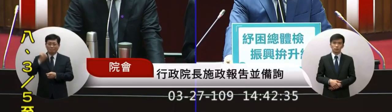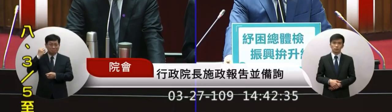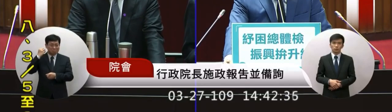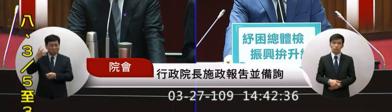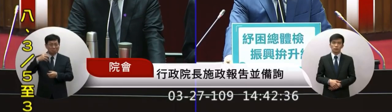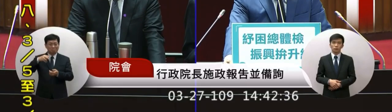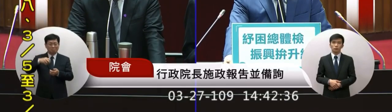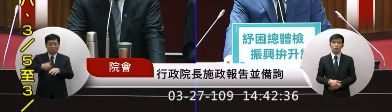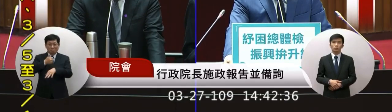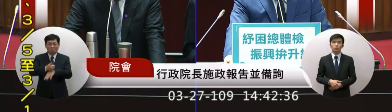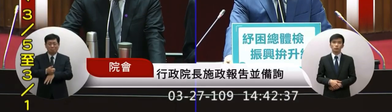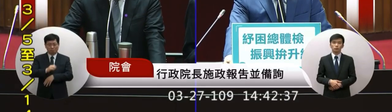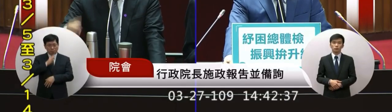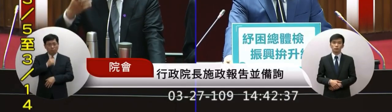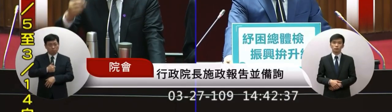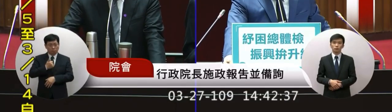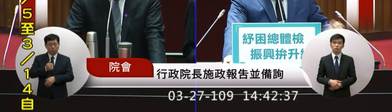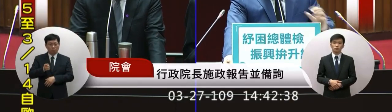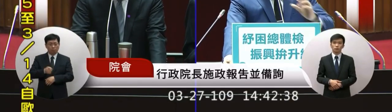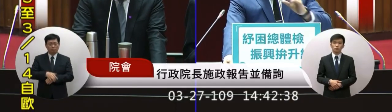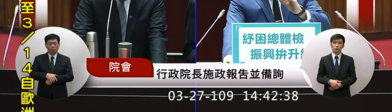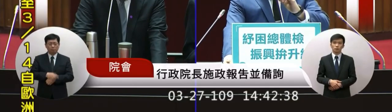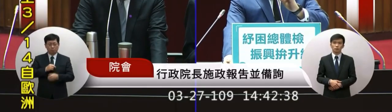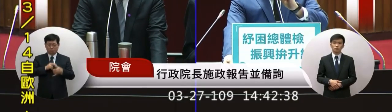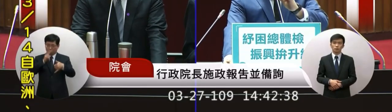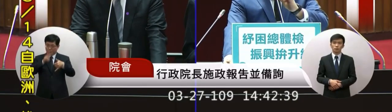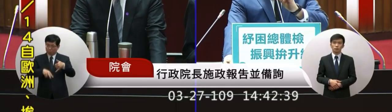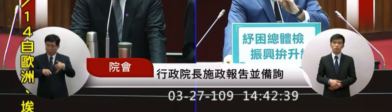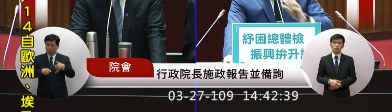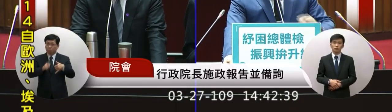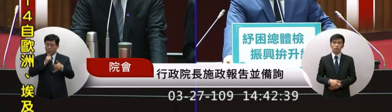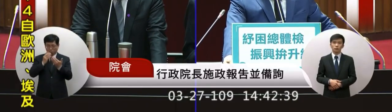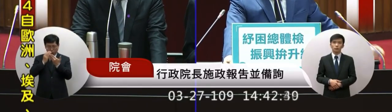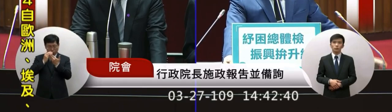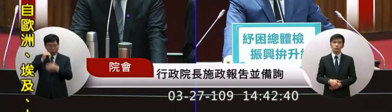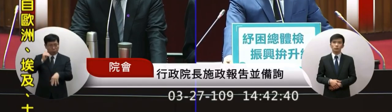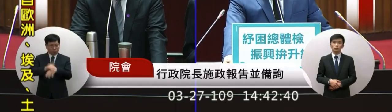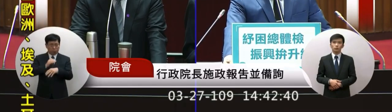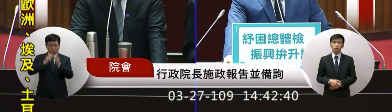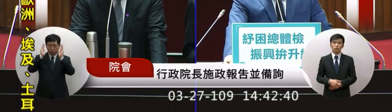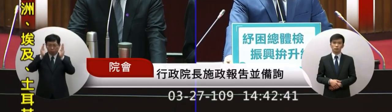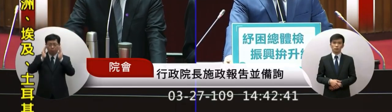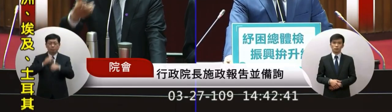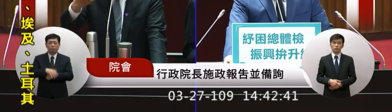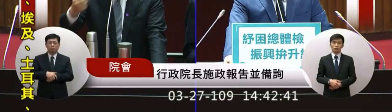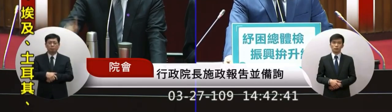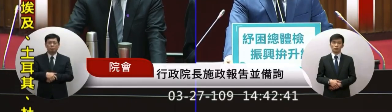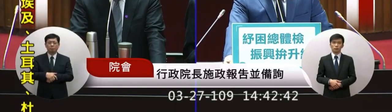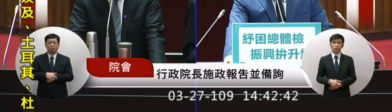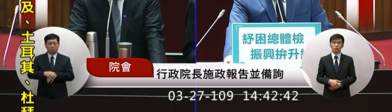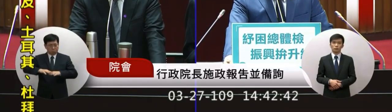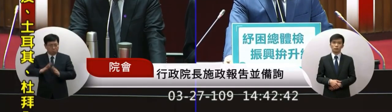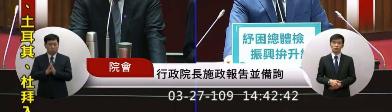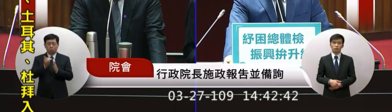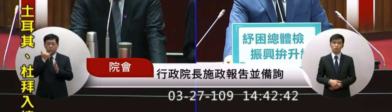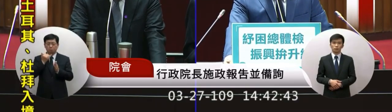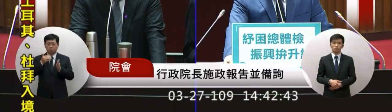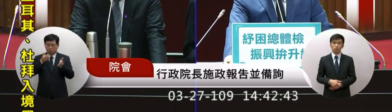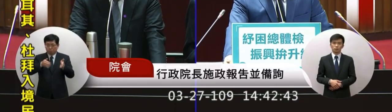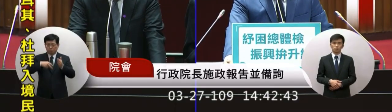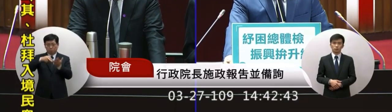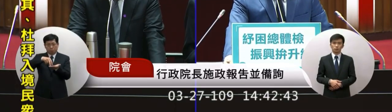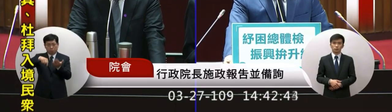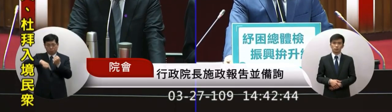哦，啊，实在讲，我看委员学有专精，搁真认真哦。啊，一下子咱对立方一开始